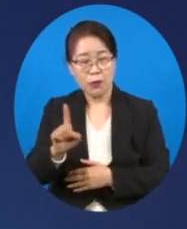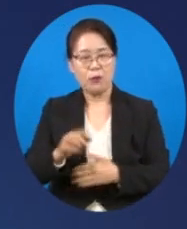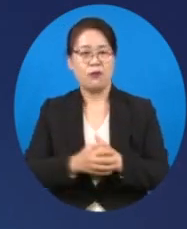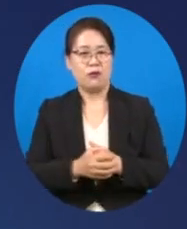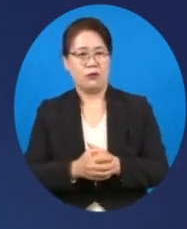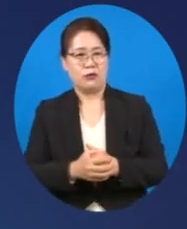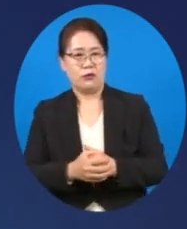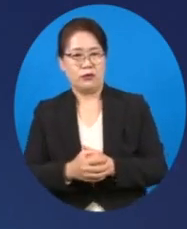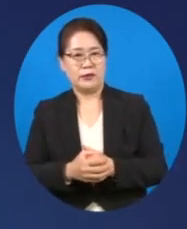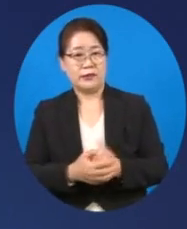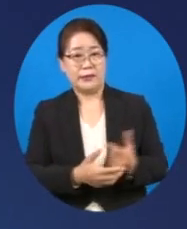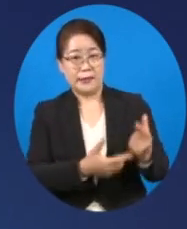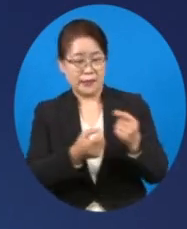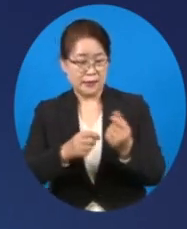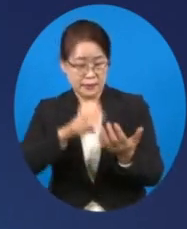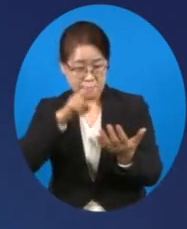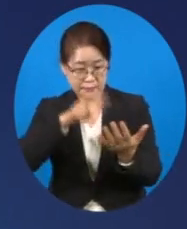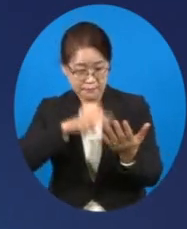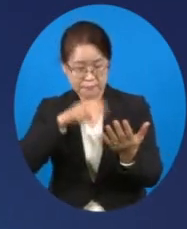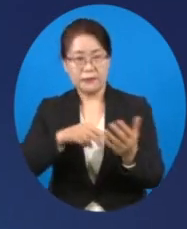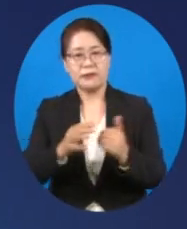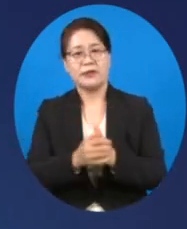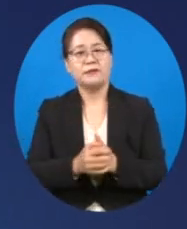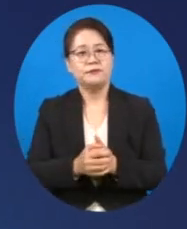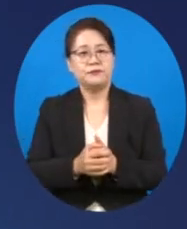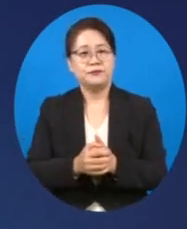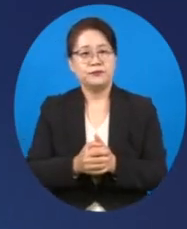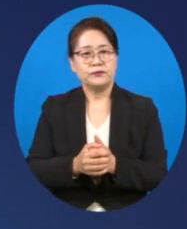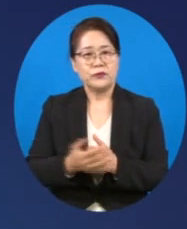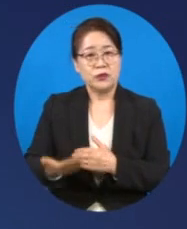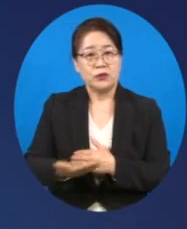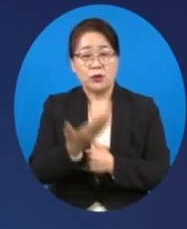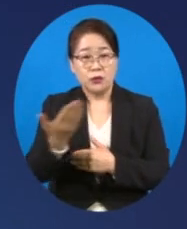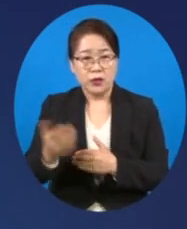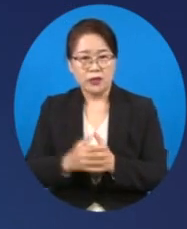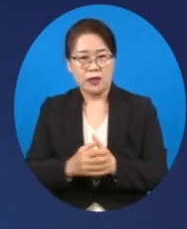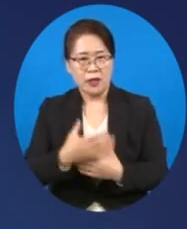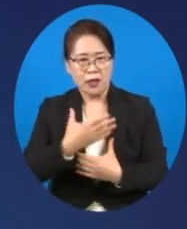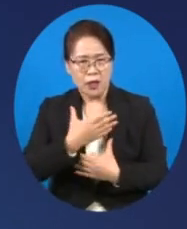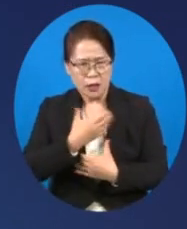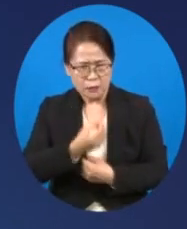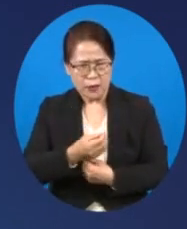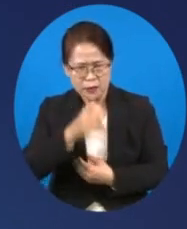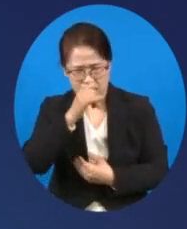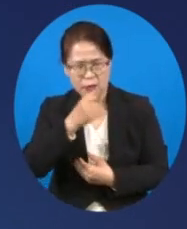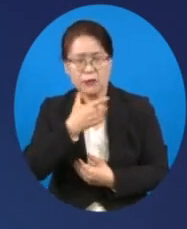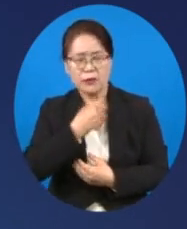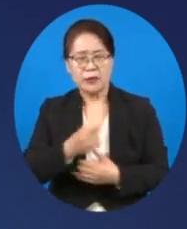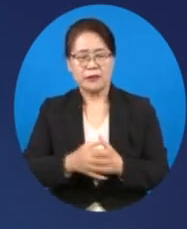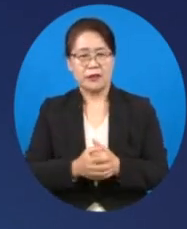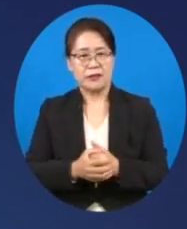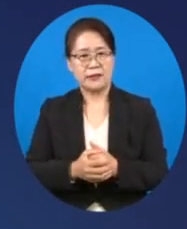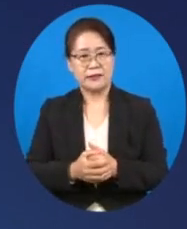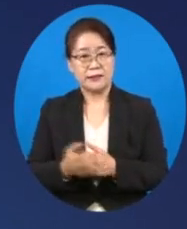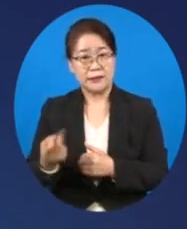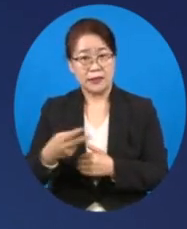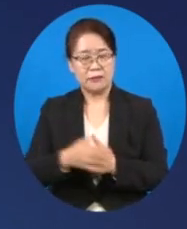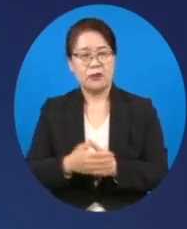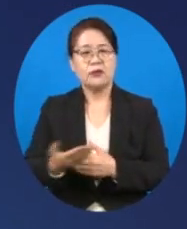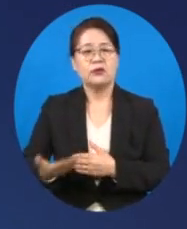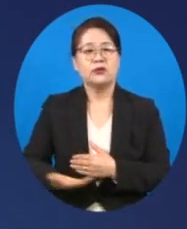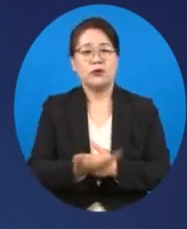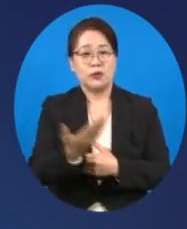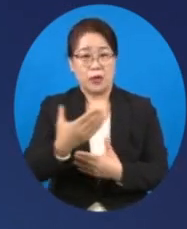자 우리 다 같이 한번 말씀을 함께 읽겠습니다 시작 너희에게 평강이 있을지어다 다시 한번 시작